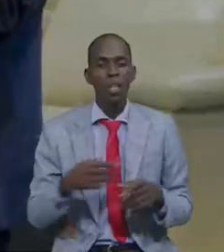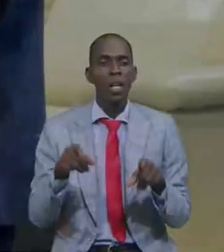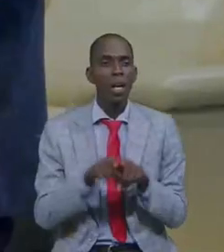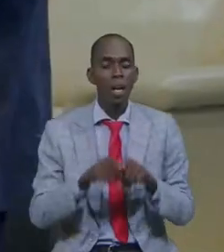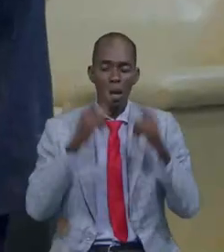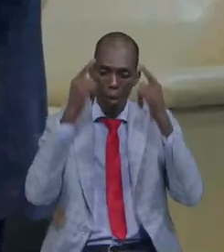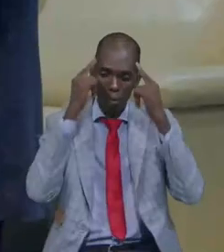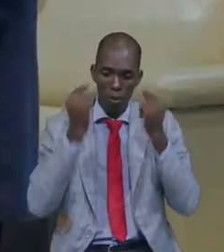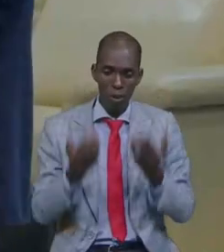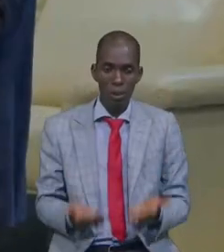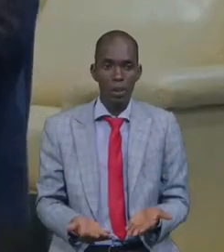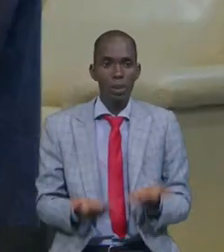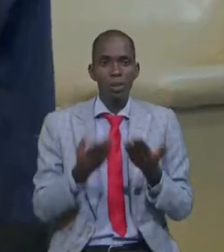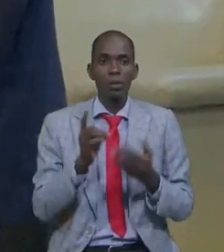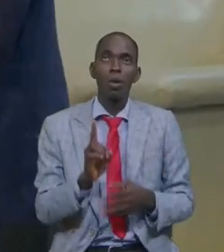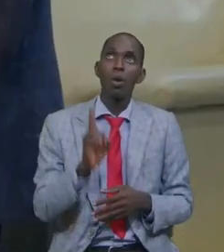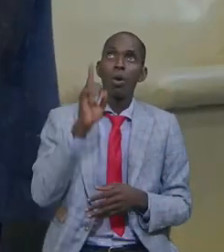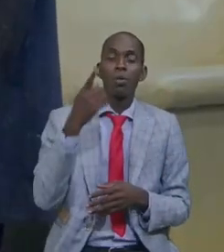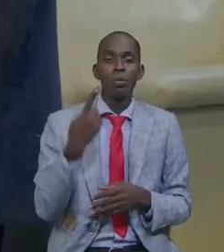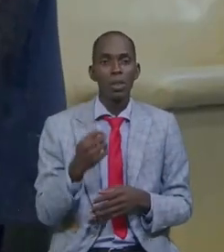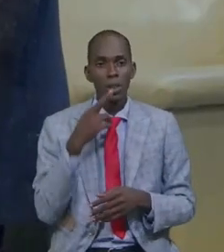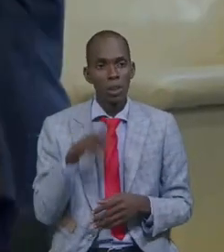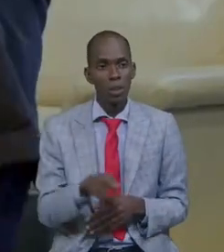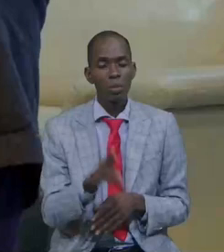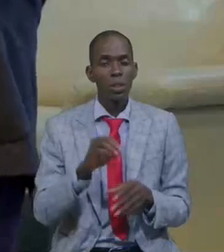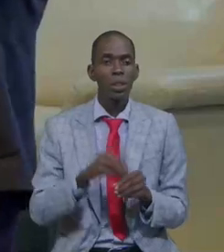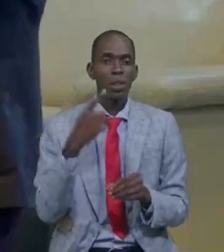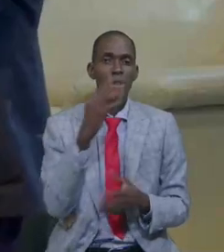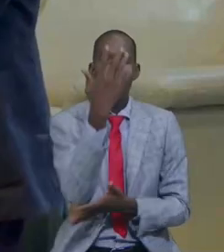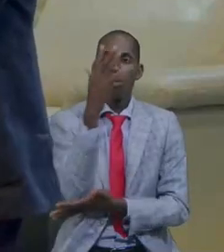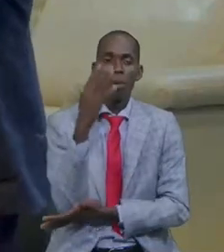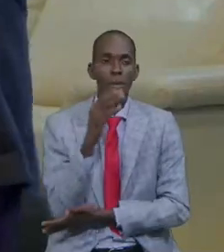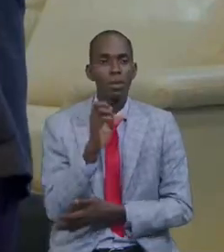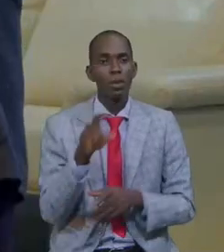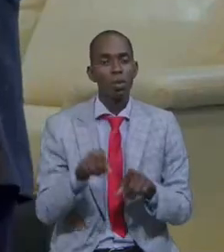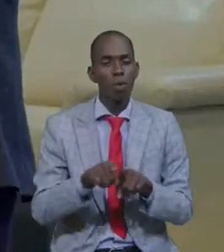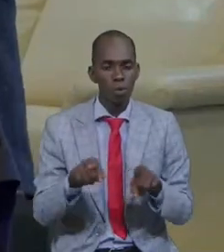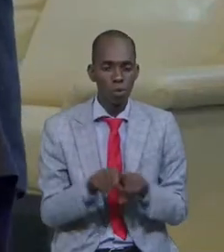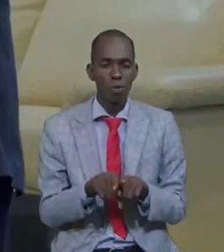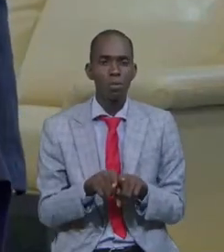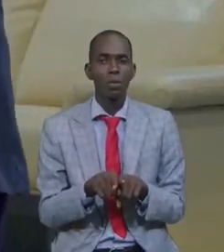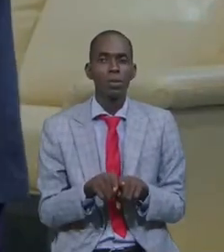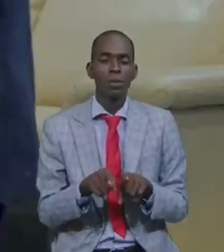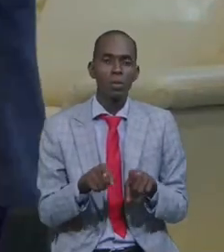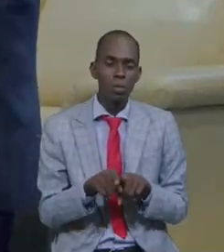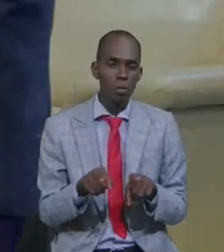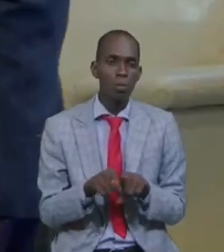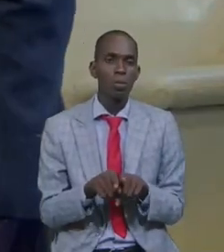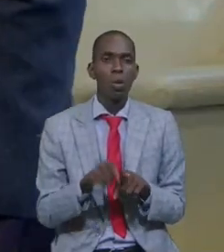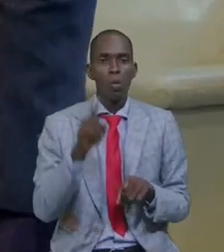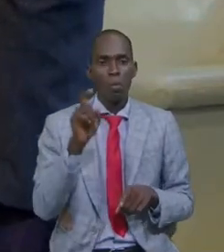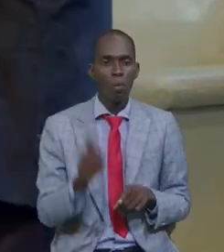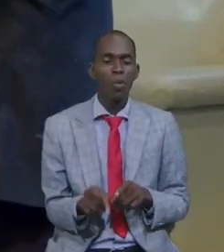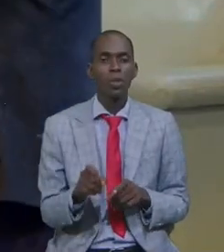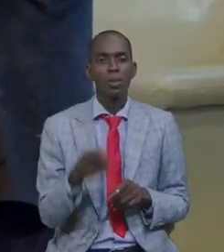14. Et comme Moïse éleva le serpent dans le désert, il faut de même